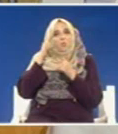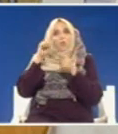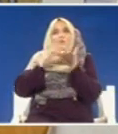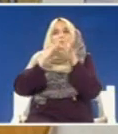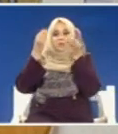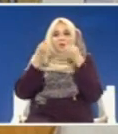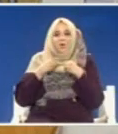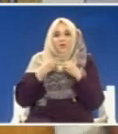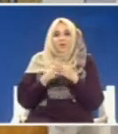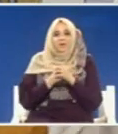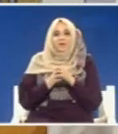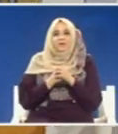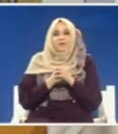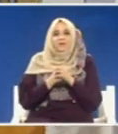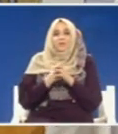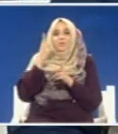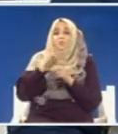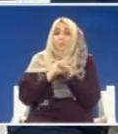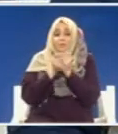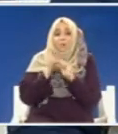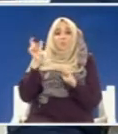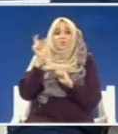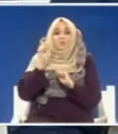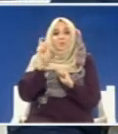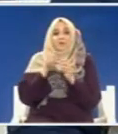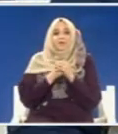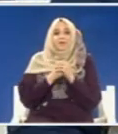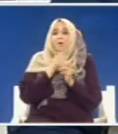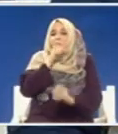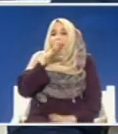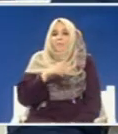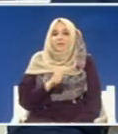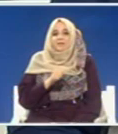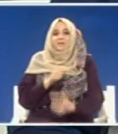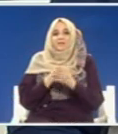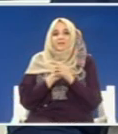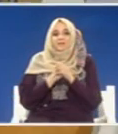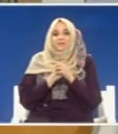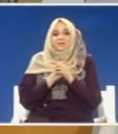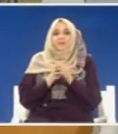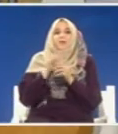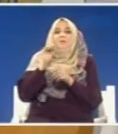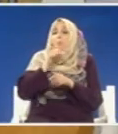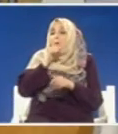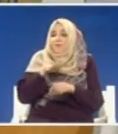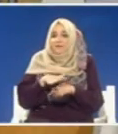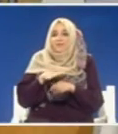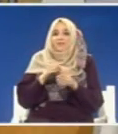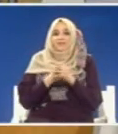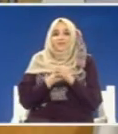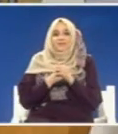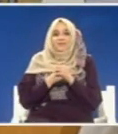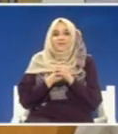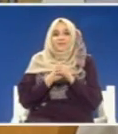أعطيتنا، جعلتنا مسلمين، محمد صلى الله عليه وسلم شفيعنا ونبينا ورسولنا. صلي